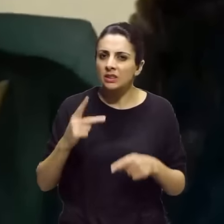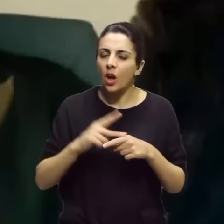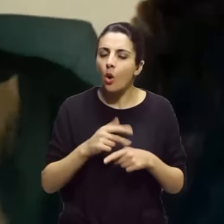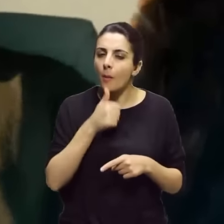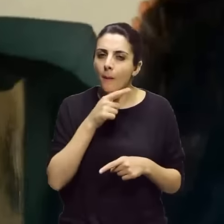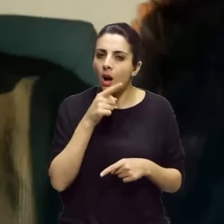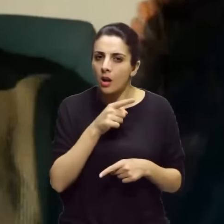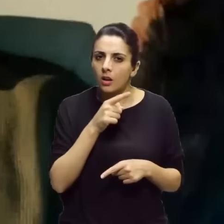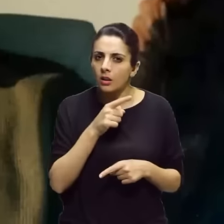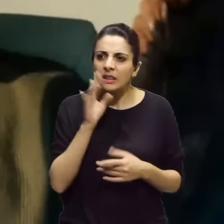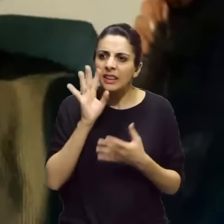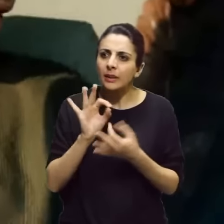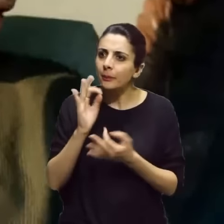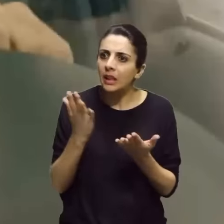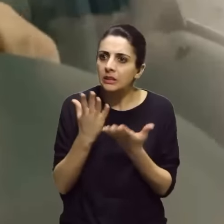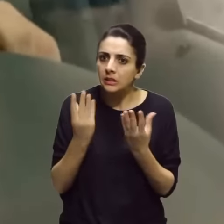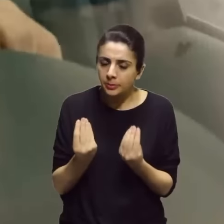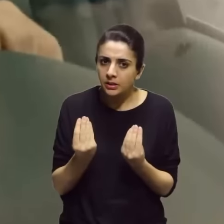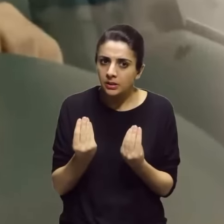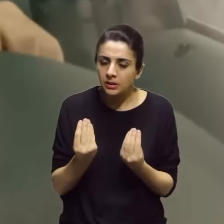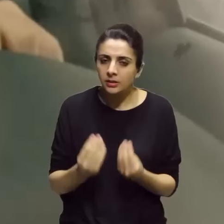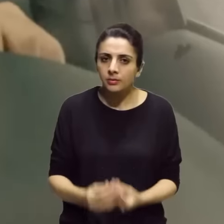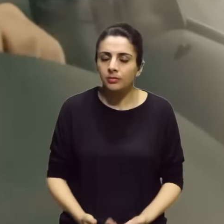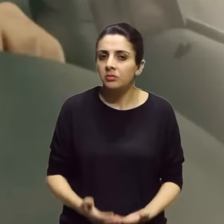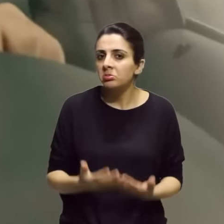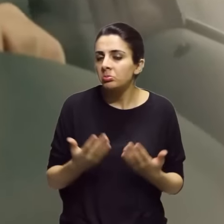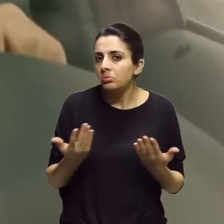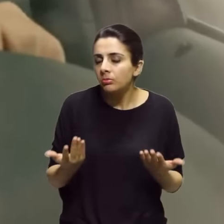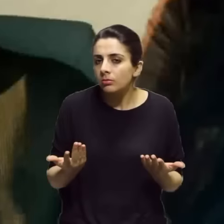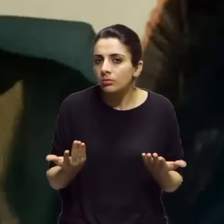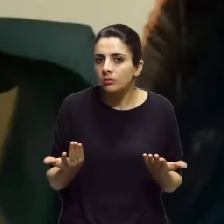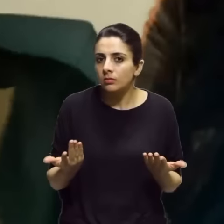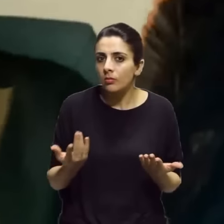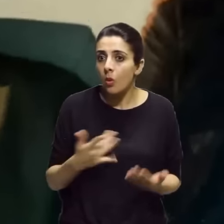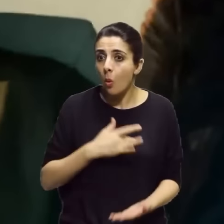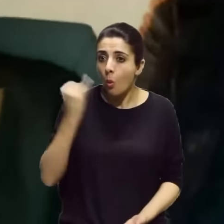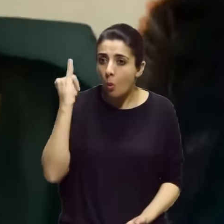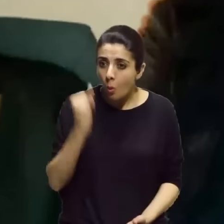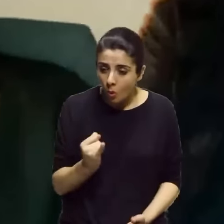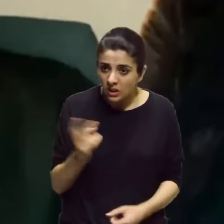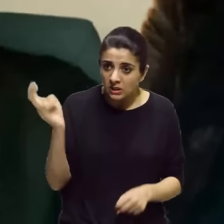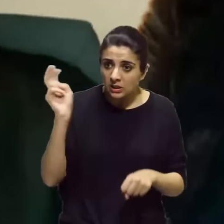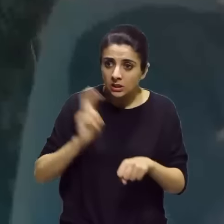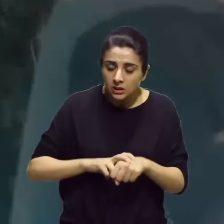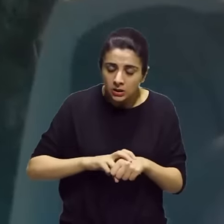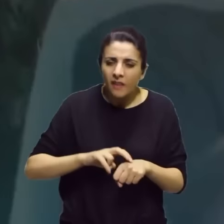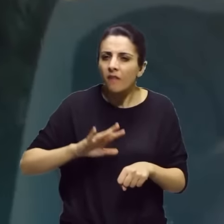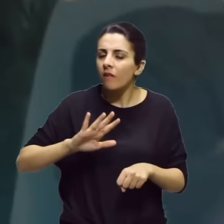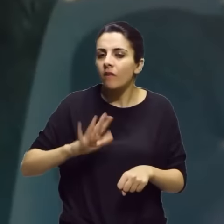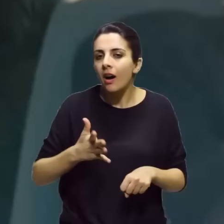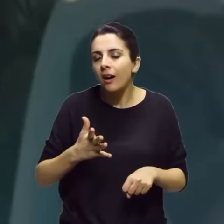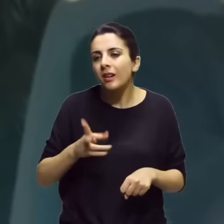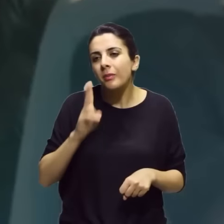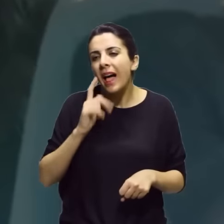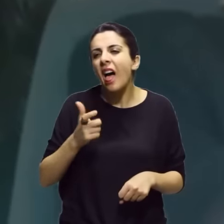Zeyno'nun babası nasıl bir insan? Yani gaddar kindar biri mi yoksa böyle